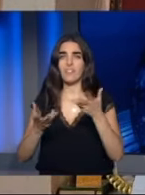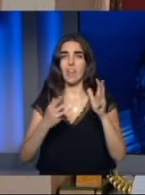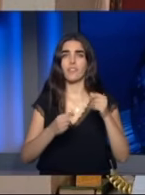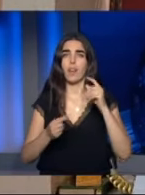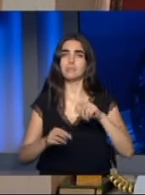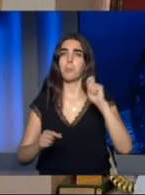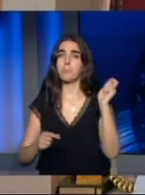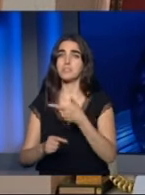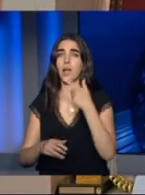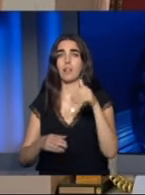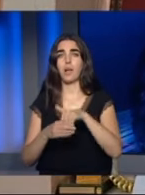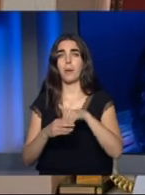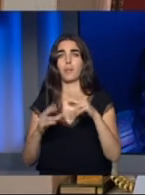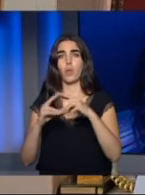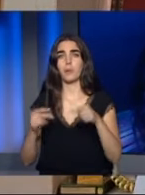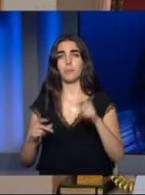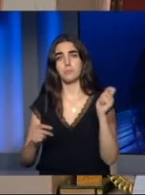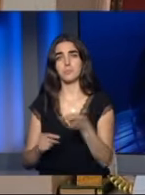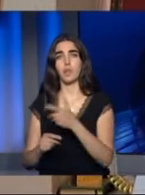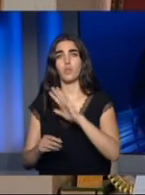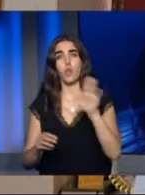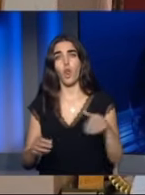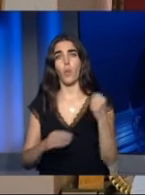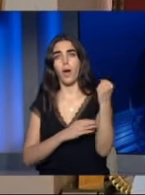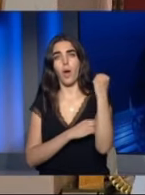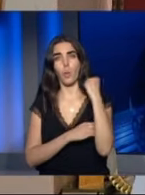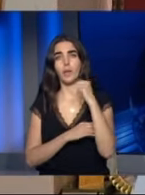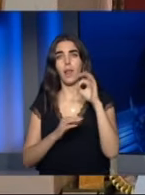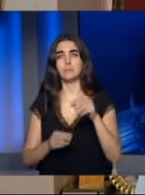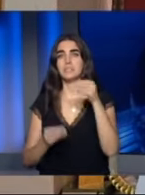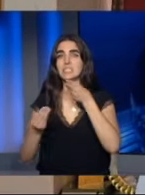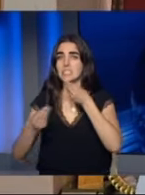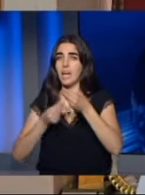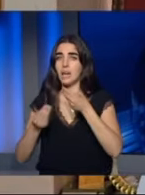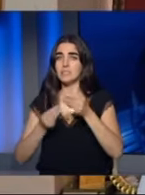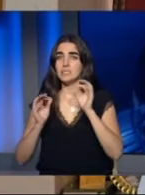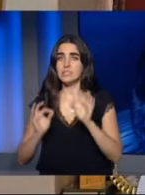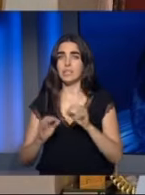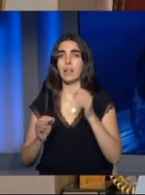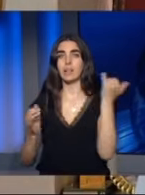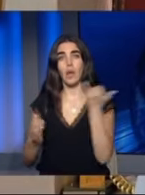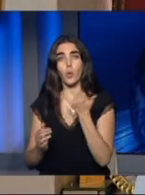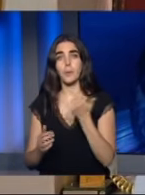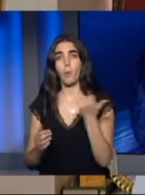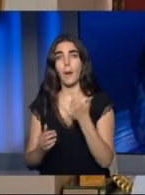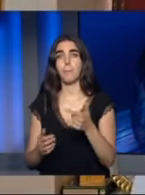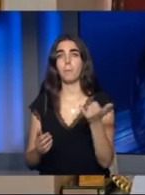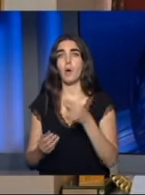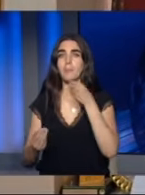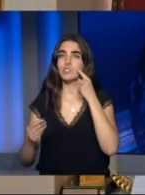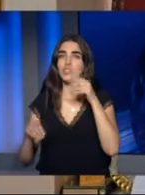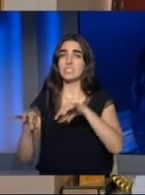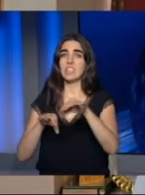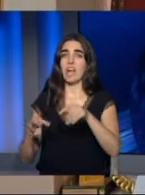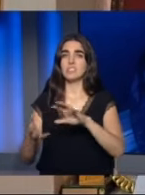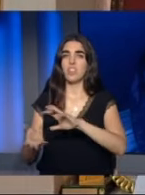هنا يعني صيغه حوار او تشاور او او طلاقي المهم ان ان نحث جميع القوى السياسيه على